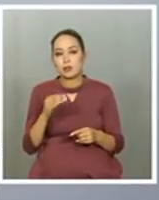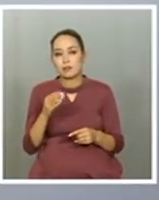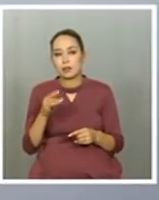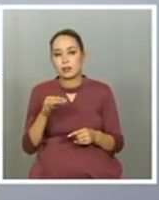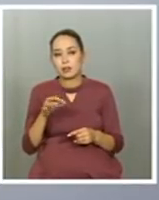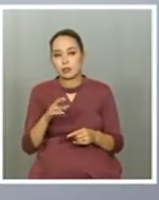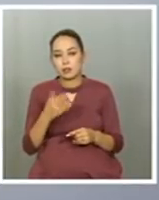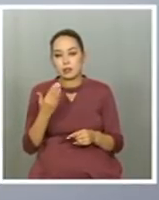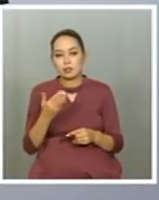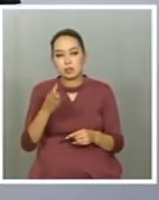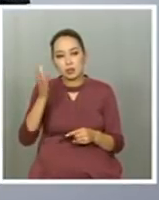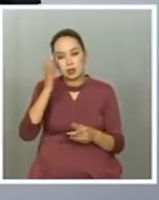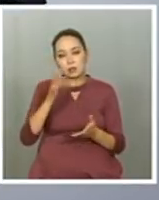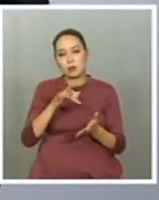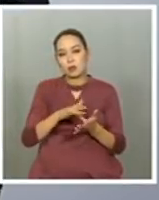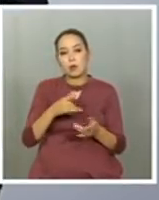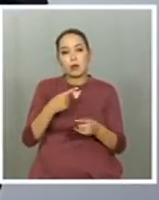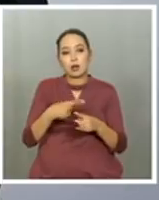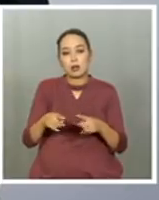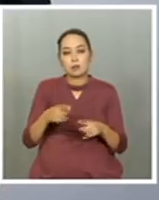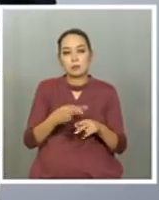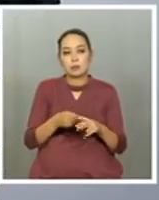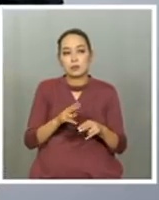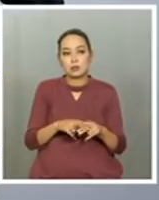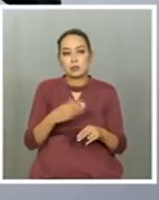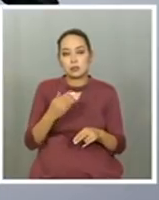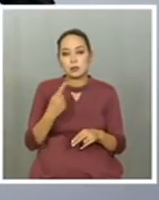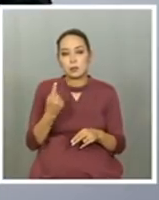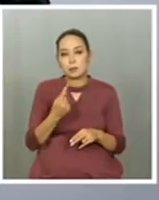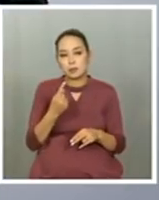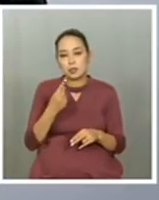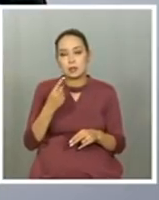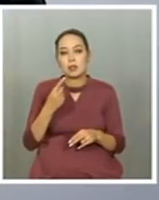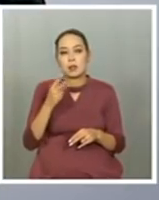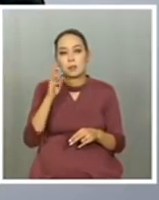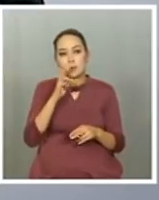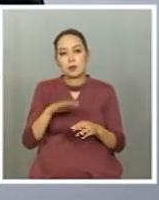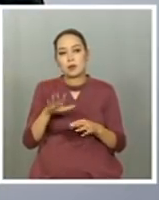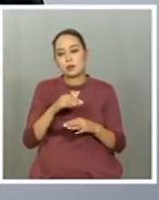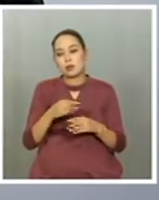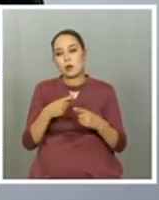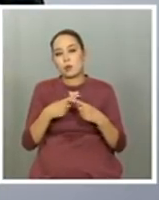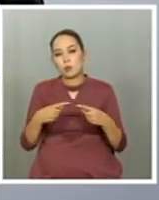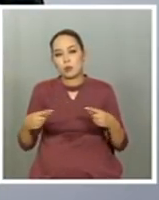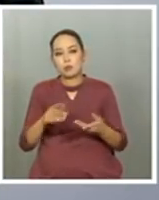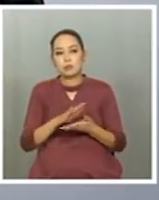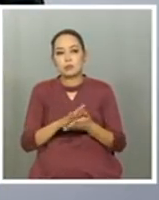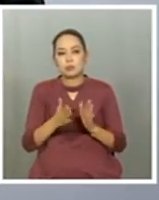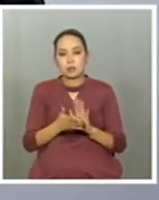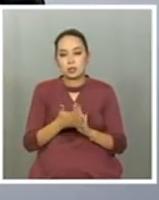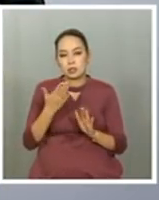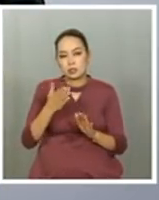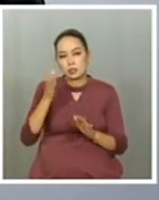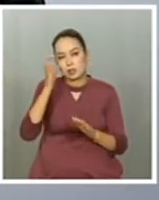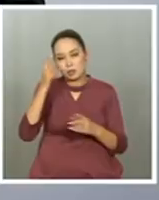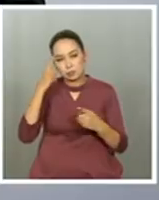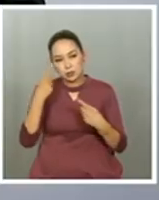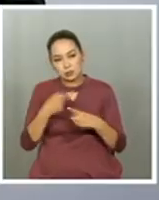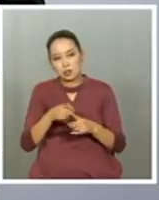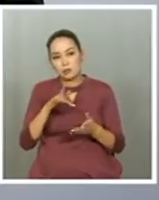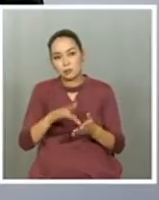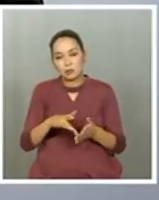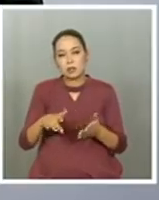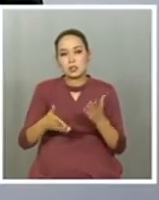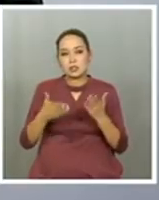ғаламдық орталықтардан айырмашылығы, бұл мемлекеттер көп жағдайларда ғаламдық орталықтардың технологиясына немесе